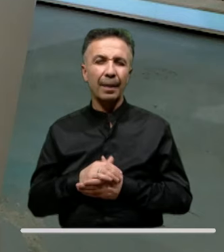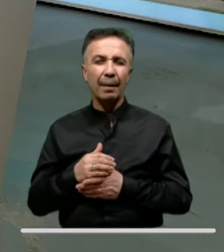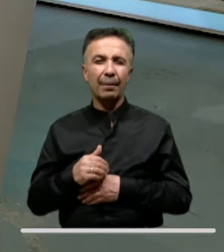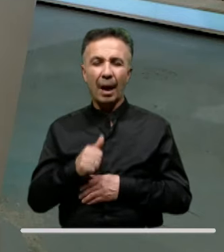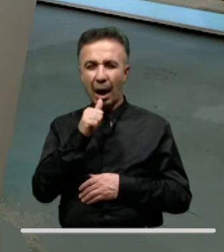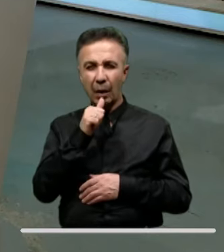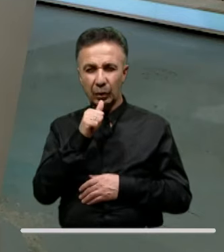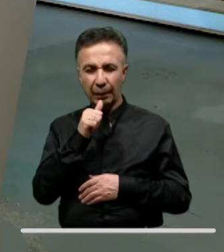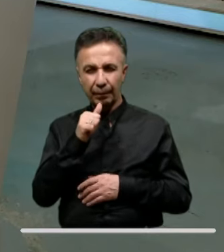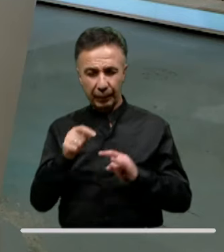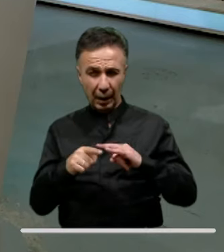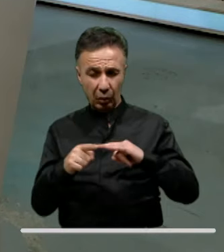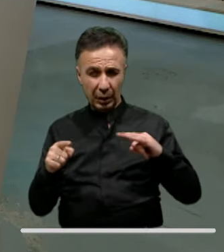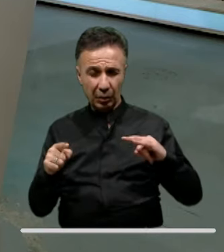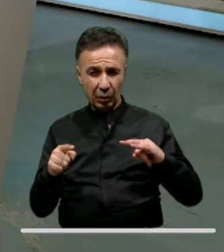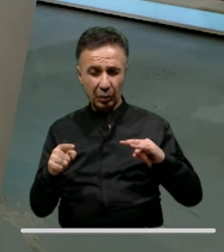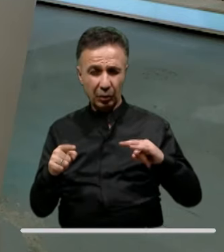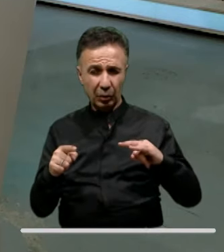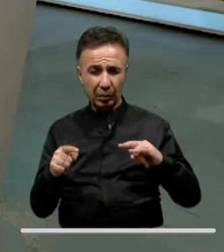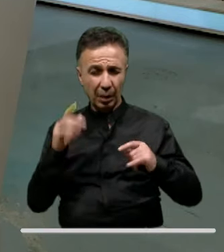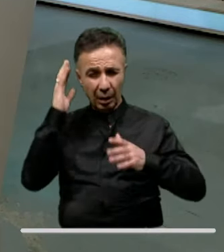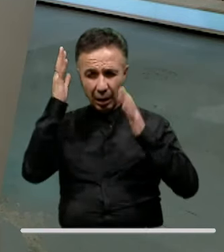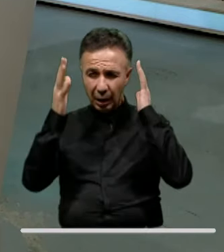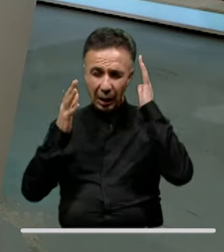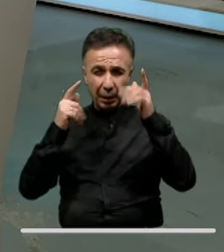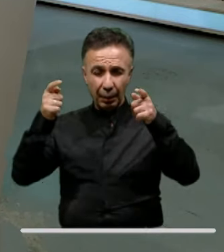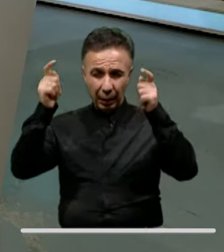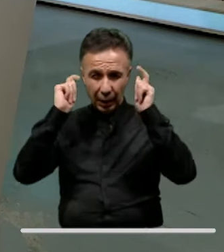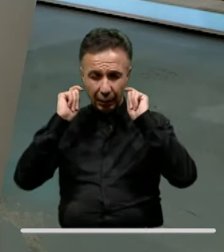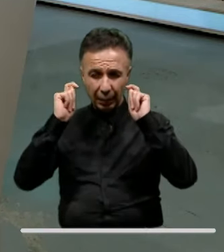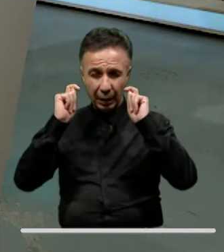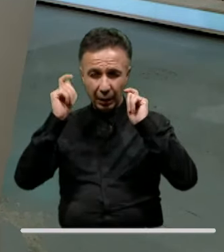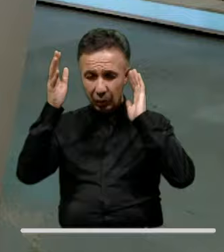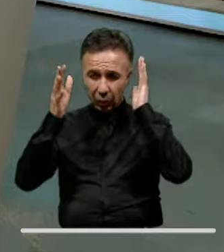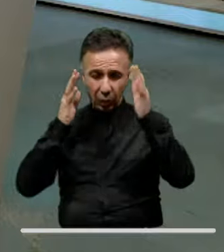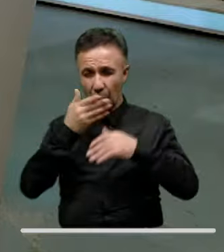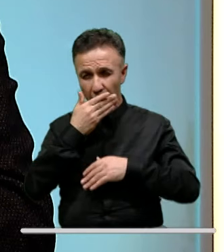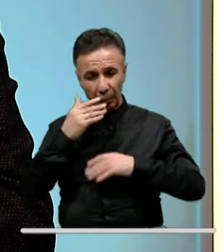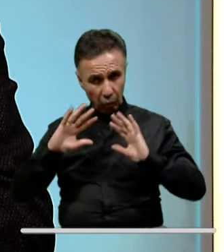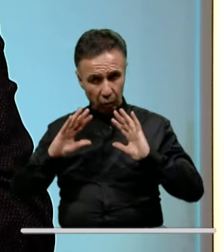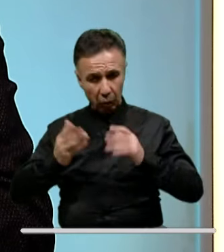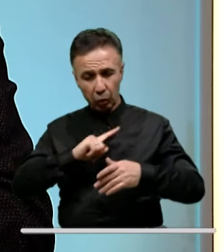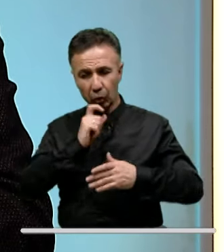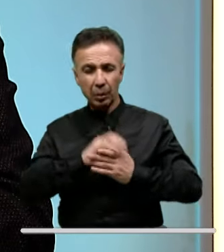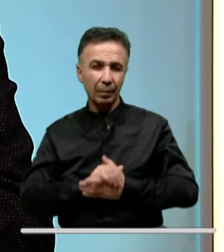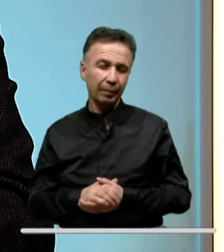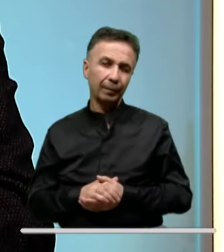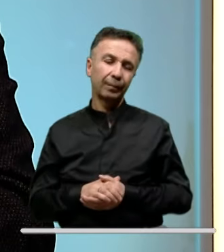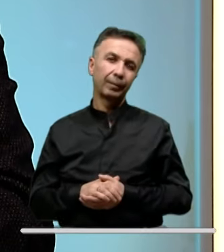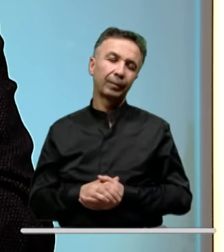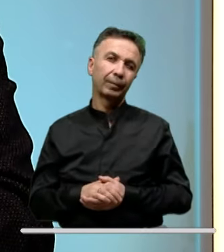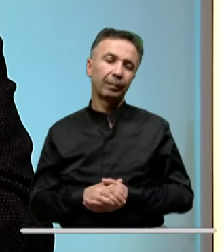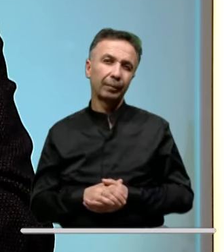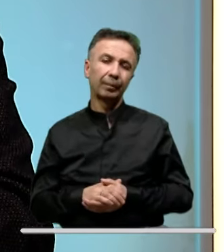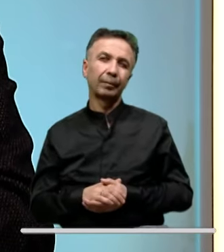işte termal hamama girip çıkıyoruz. Bunun oruca zararı var mı yok mu? Bunu öğrenmek istedim Sayın Hocam'dan.